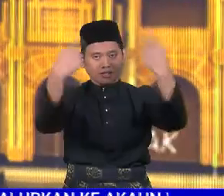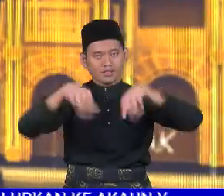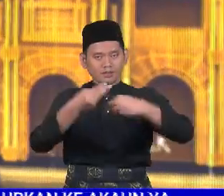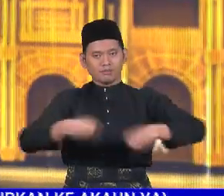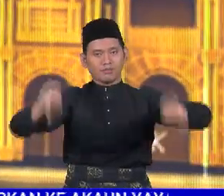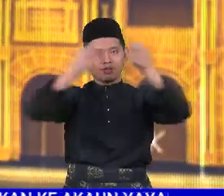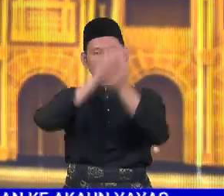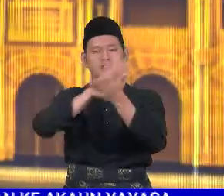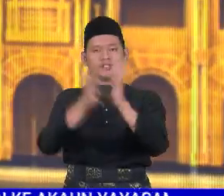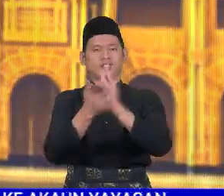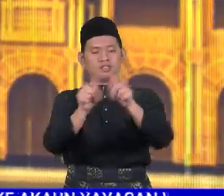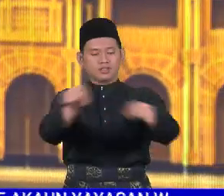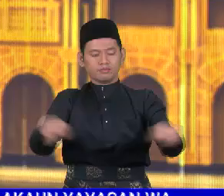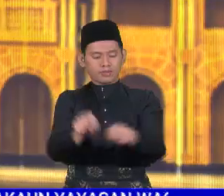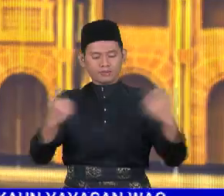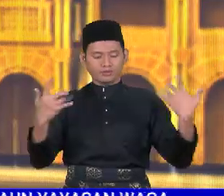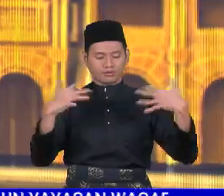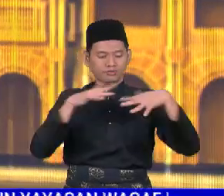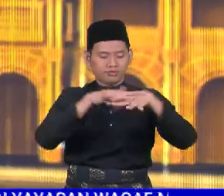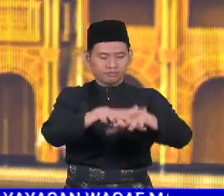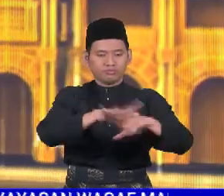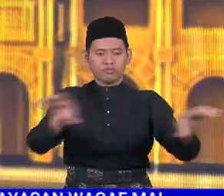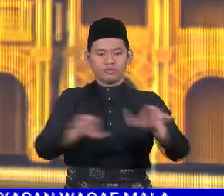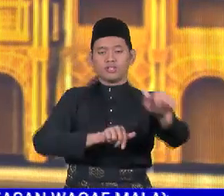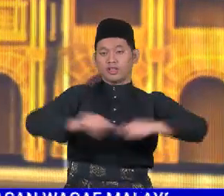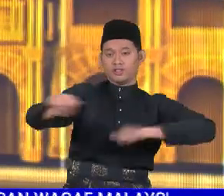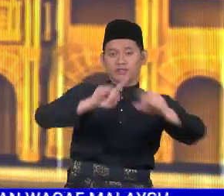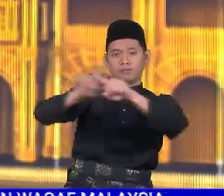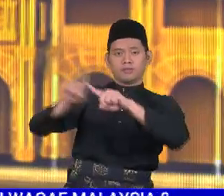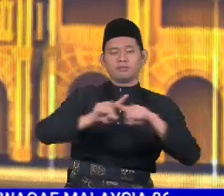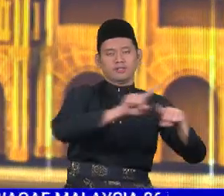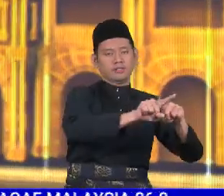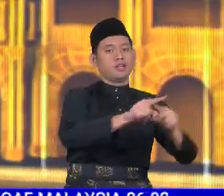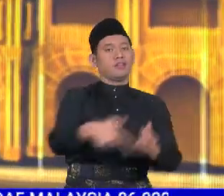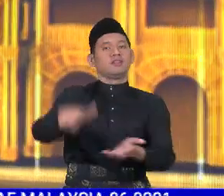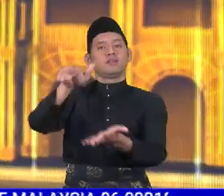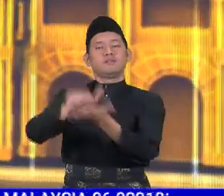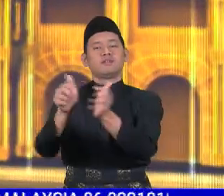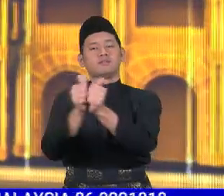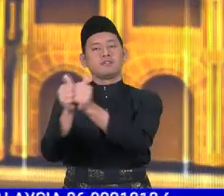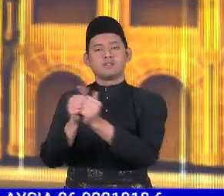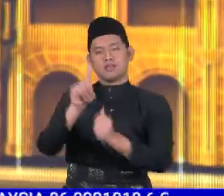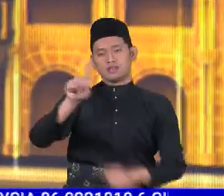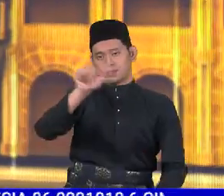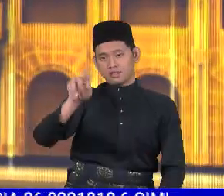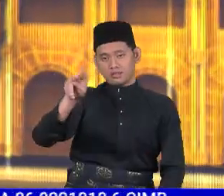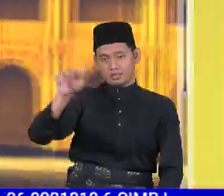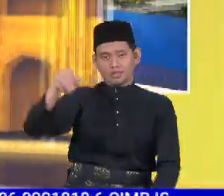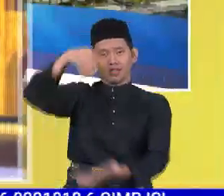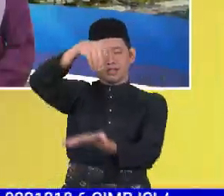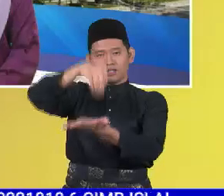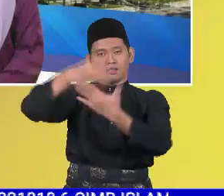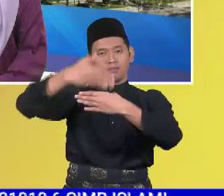sebagai tumpuan umat Islam menjalankan pelbagai aktiviti. Untuk laporan lanjut, terus saja bersama Nur Azrinah Nordin di Kompleks